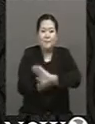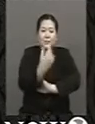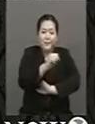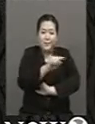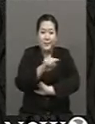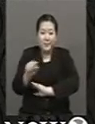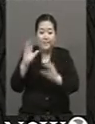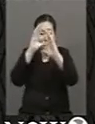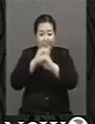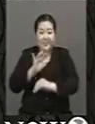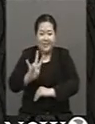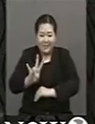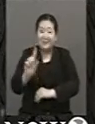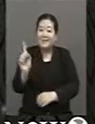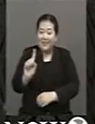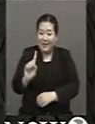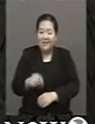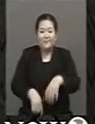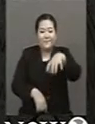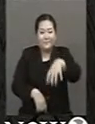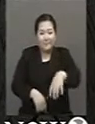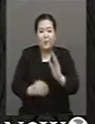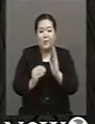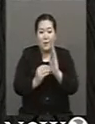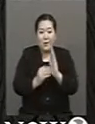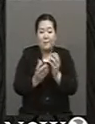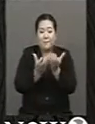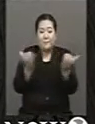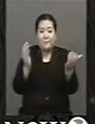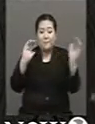ารนิทรรศรัตนโกสินทร์อยู่ที่ราชดำเนินกลางติดกับโลหะปราสาทนะครับ